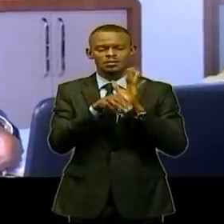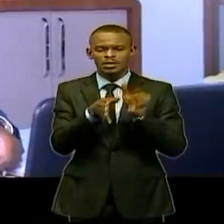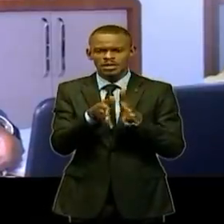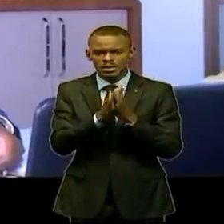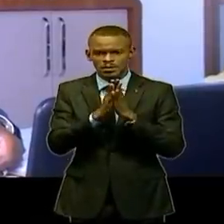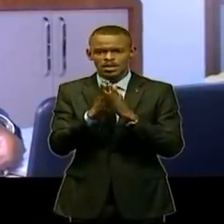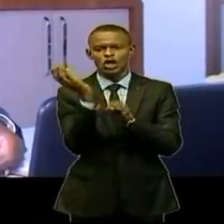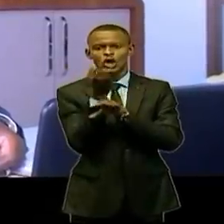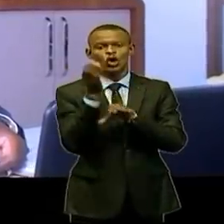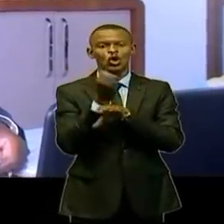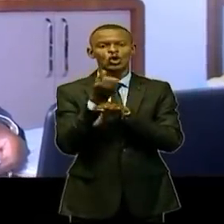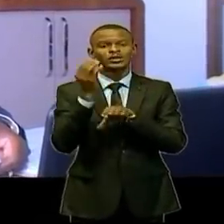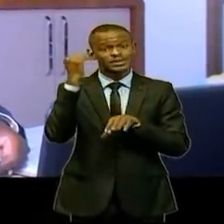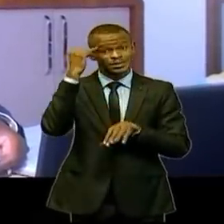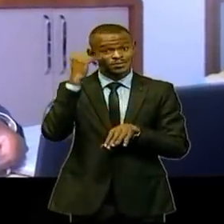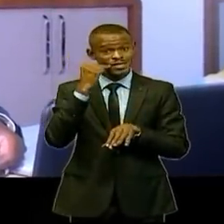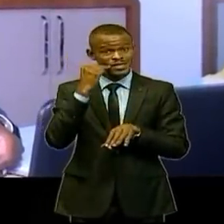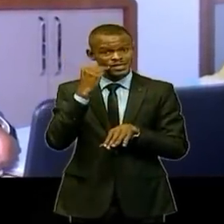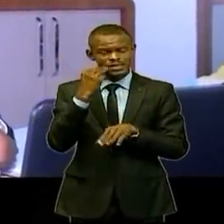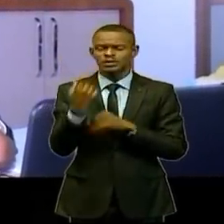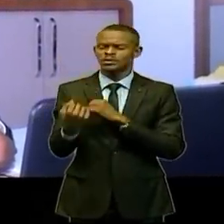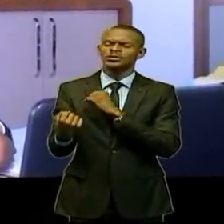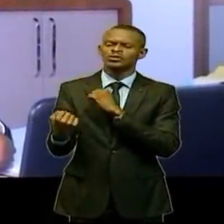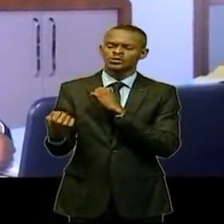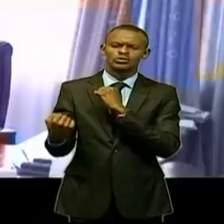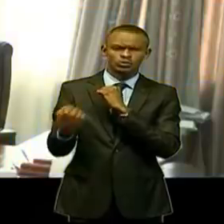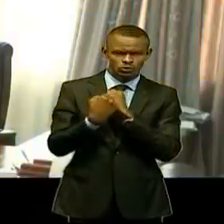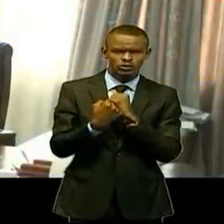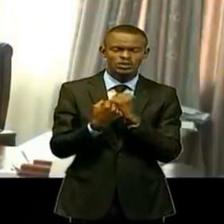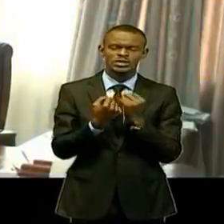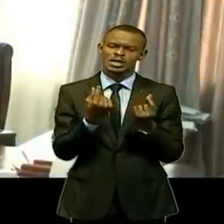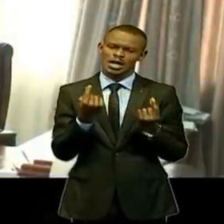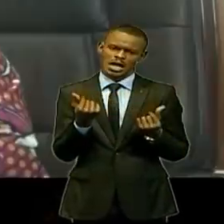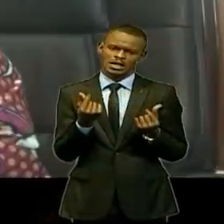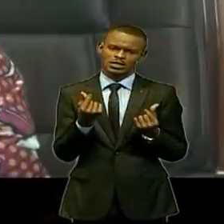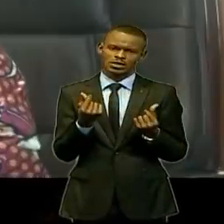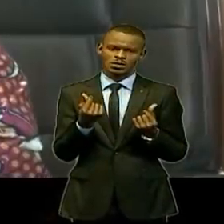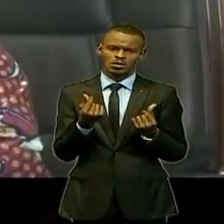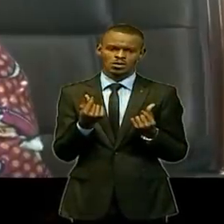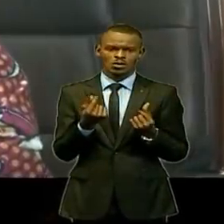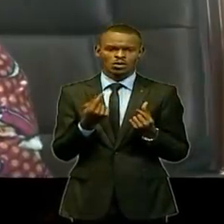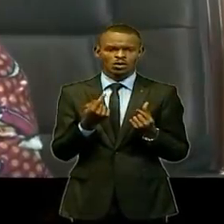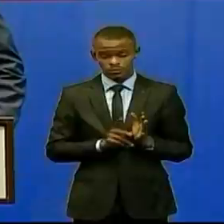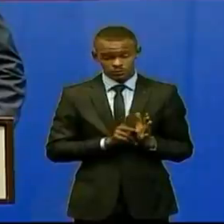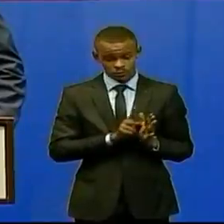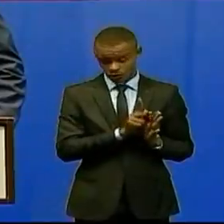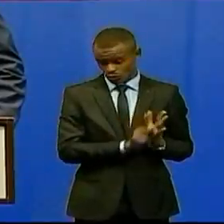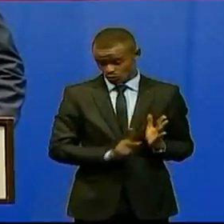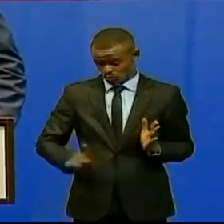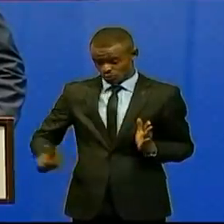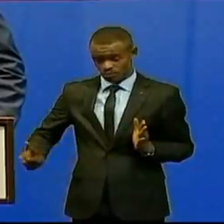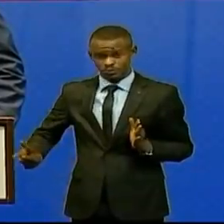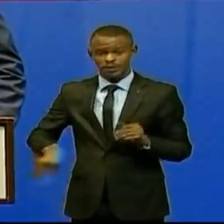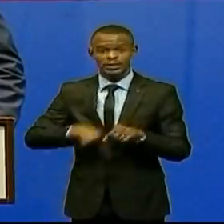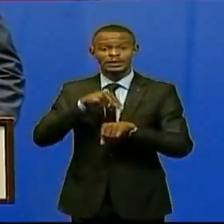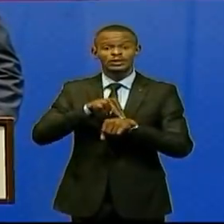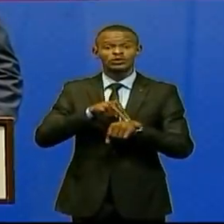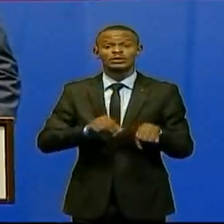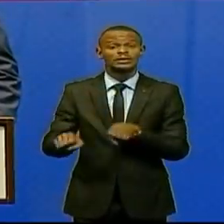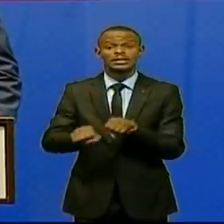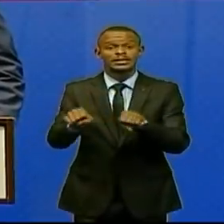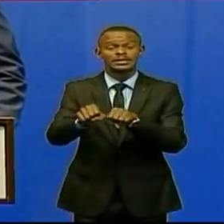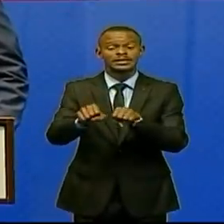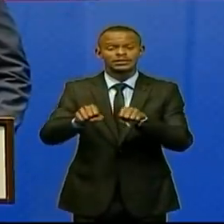délibération, le Conseil a adopté ce dossier. Du plan national stratégique d'exploitation